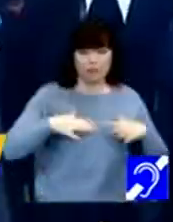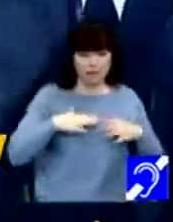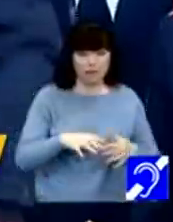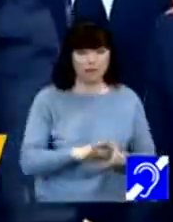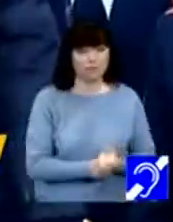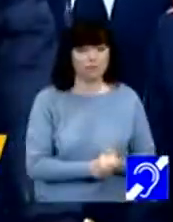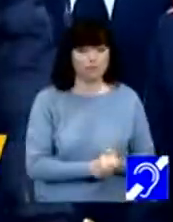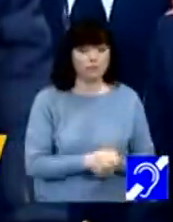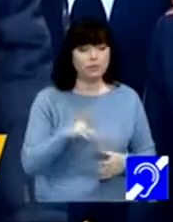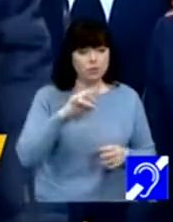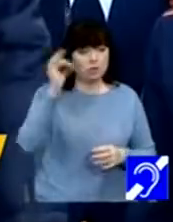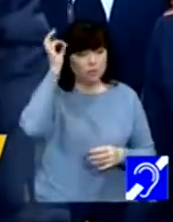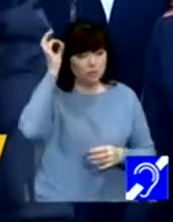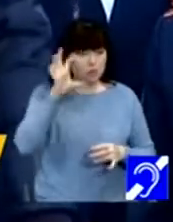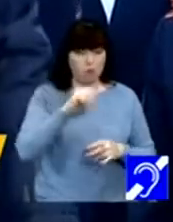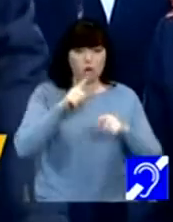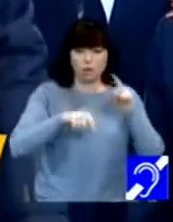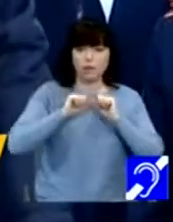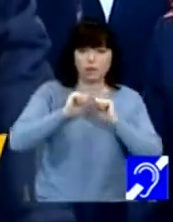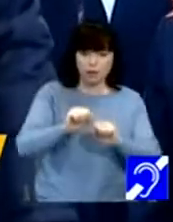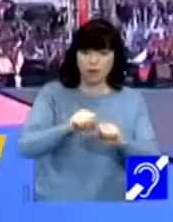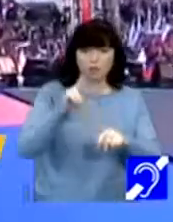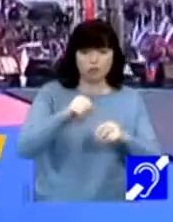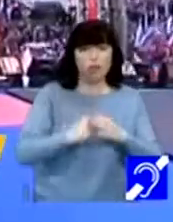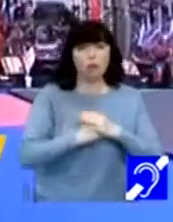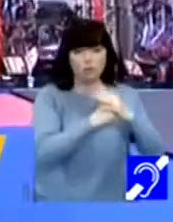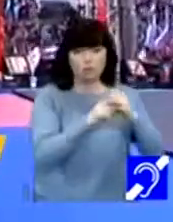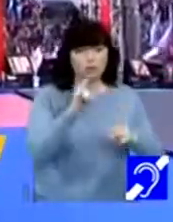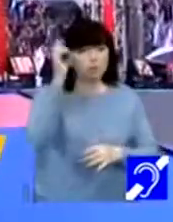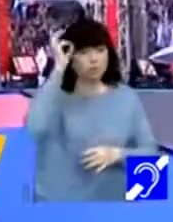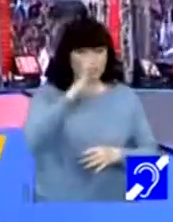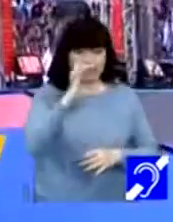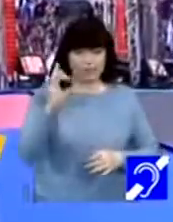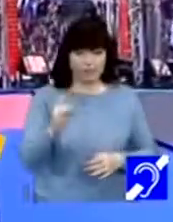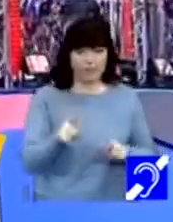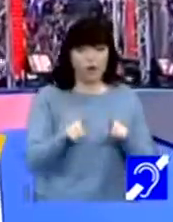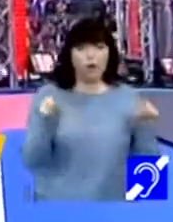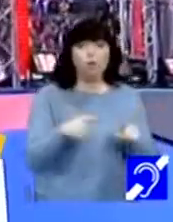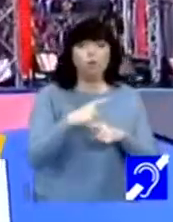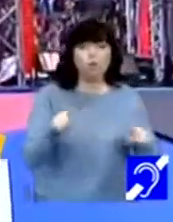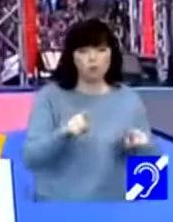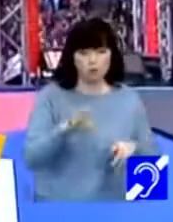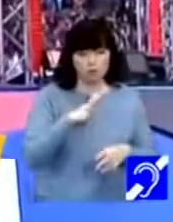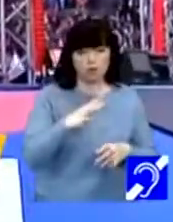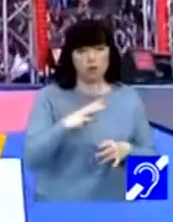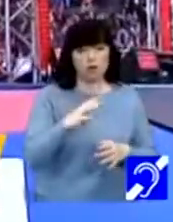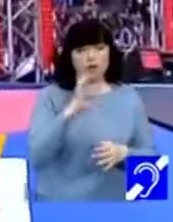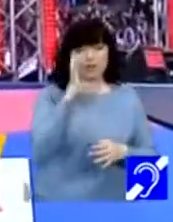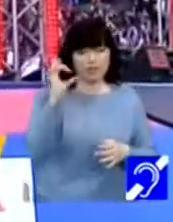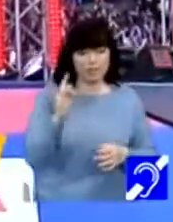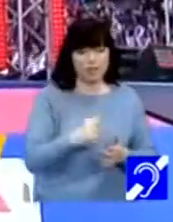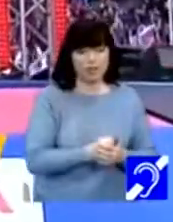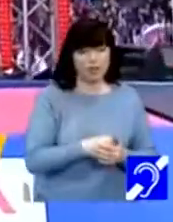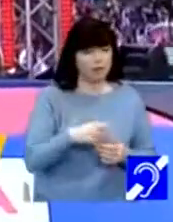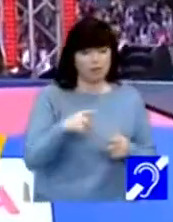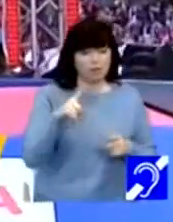de tristă amintire, unde patriotismul a fost mai degrabă un motiv pentru nostalgii sovietice. O melodie intitulată Fabricat în USSR nu a lăsat